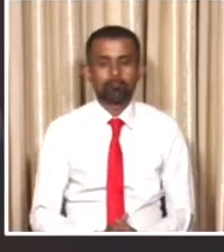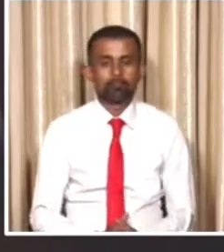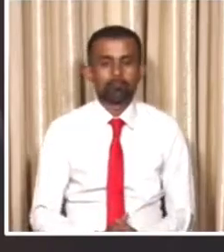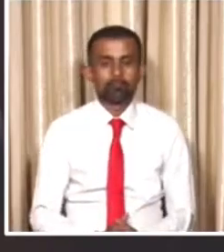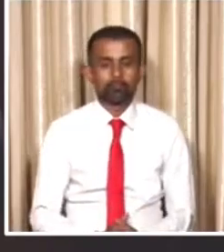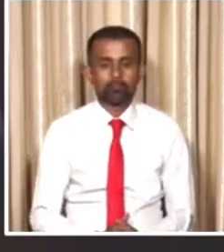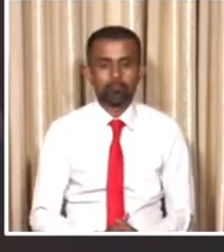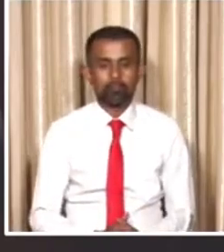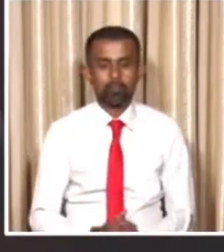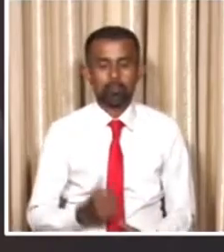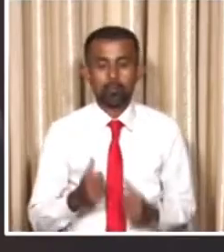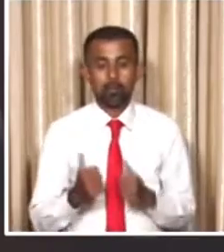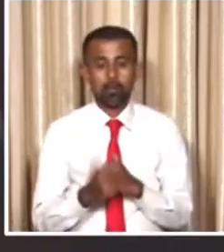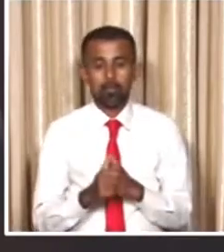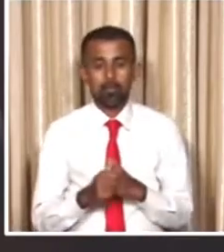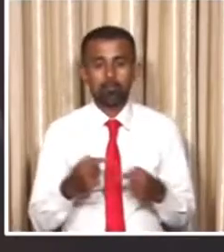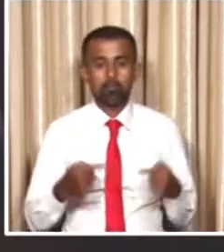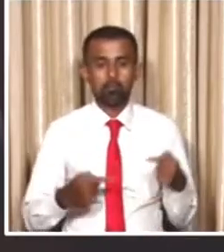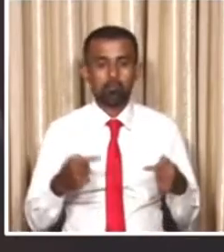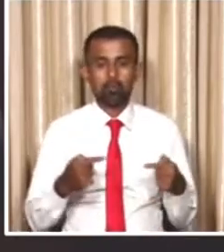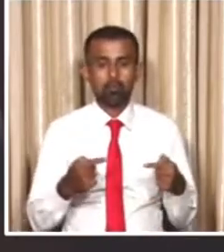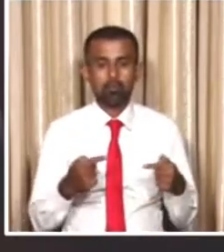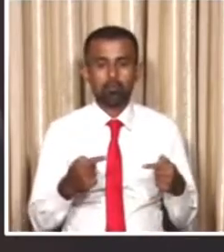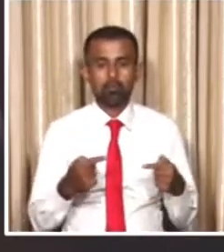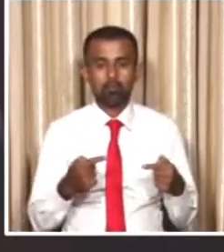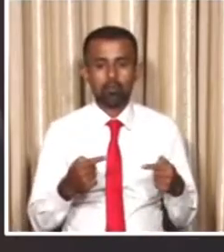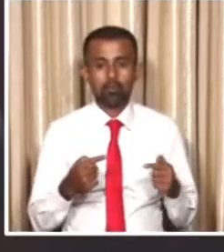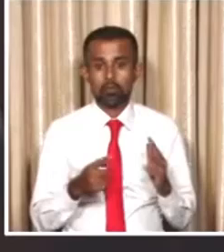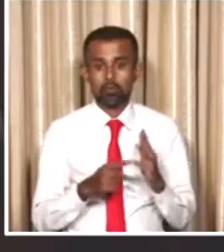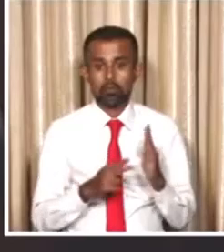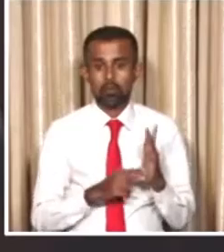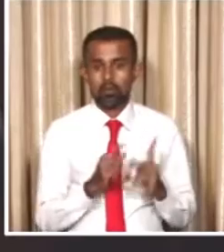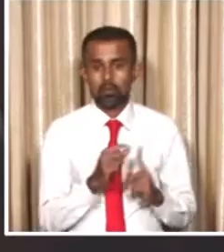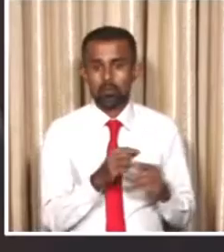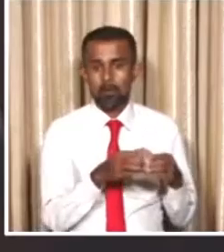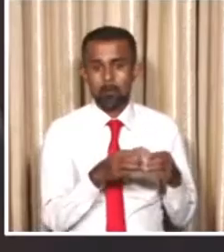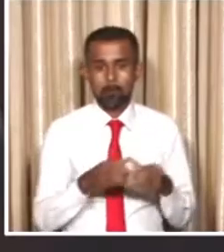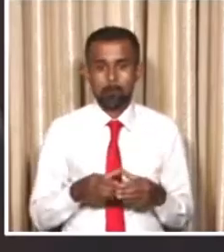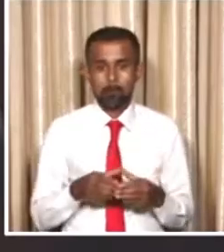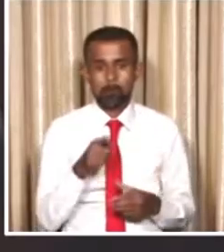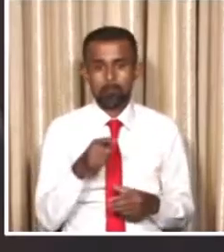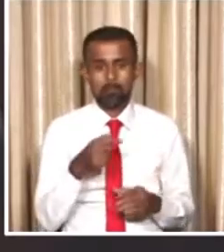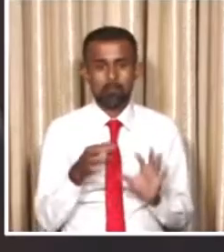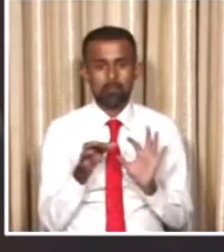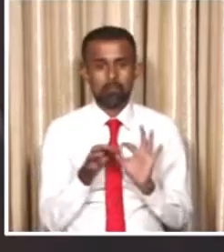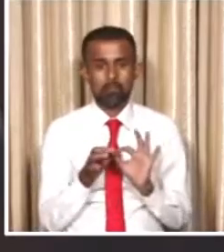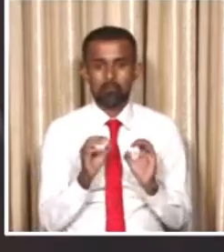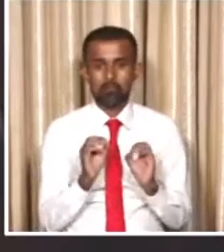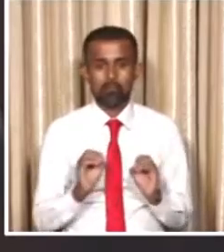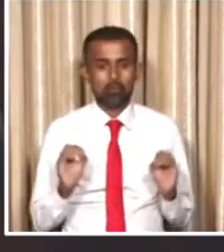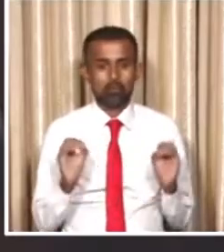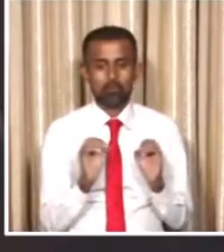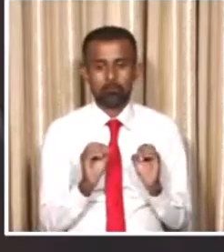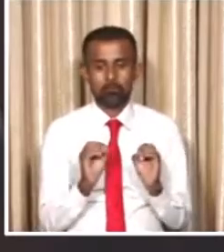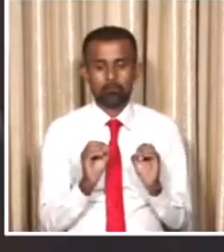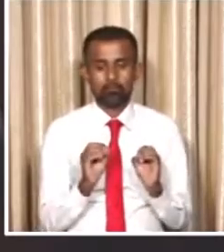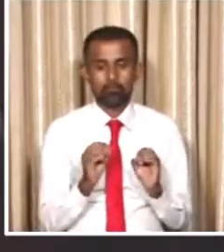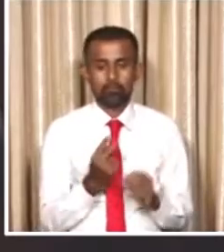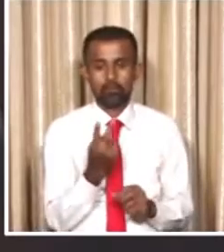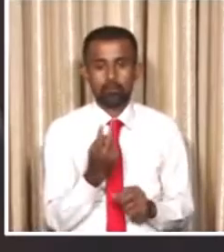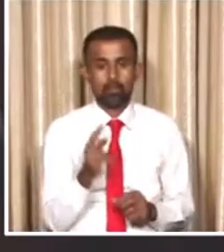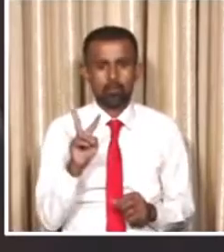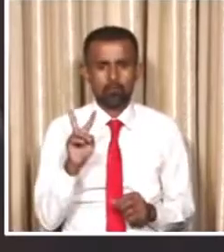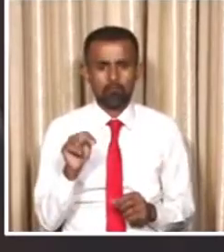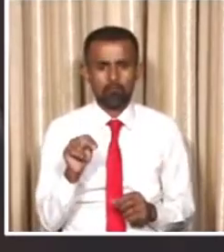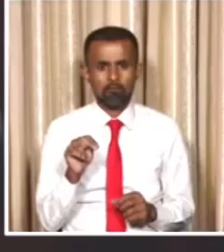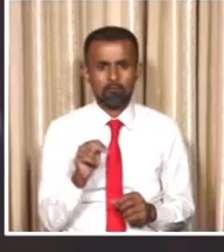අපි ගොඩනගපු තර්කය තමයි එක්සත් ජාතික පක්ෂයට අපේ කිසිම සම්බන්ධයක් නැහැ. අපි